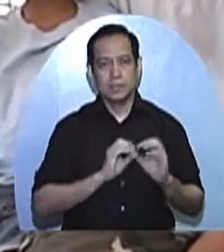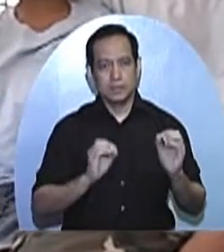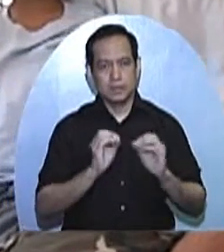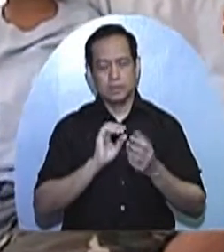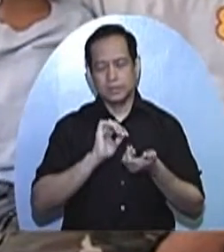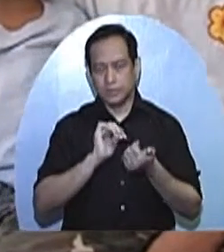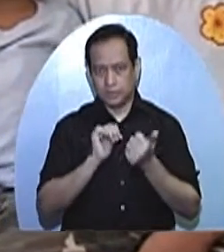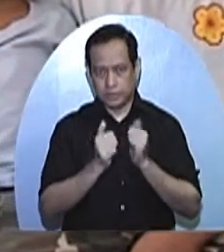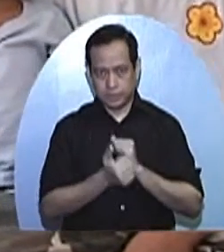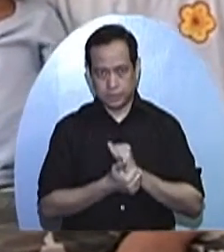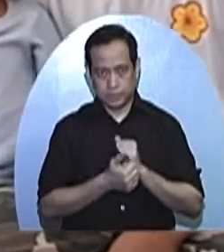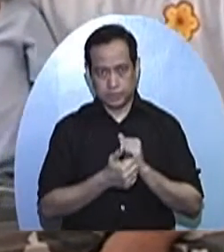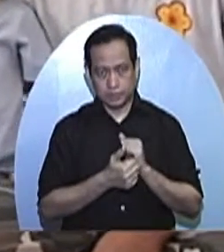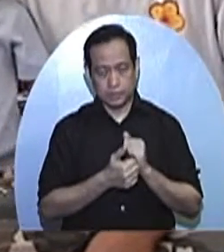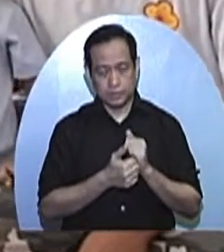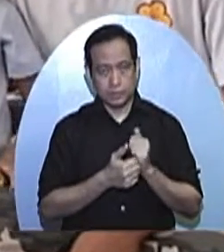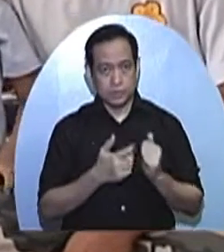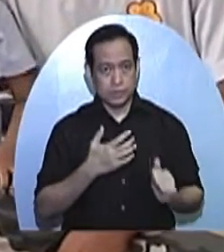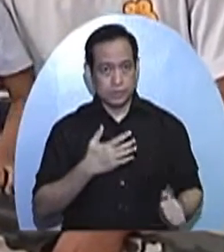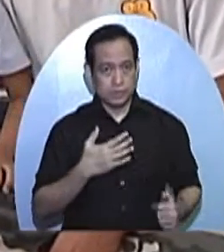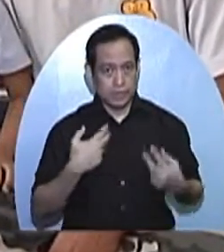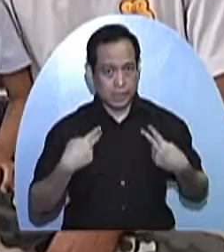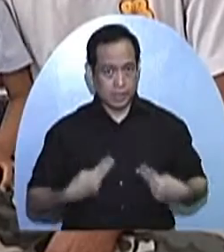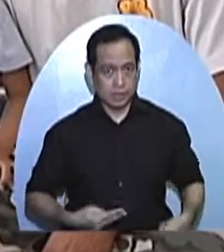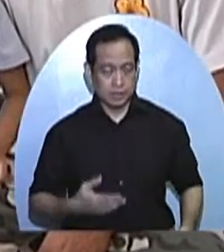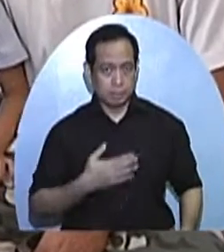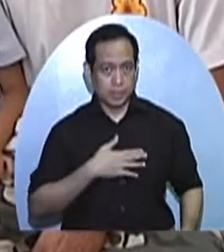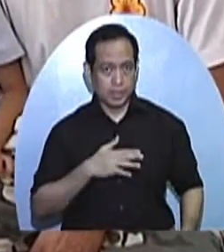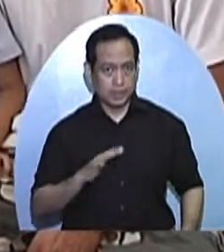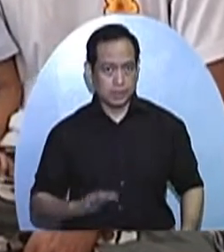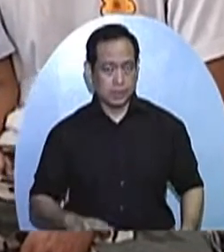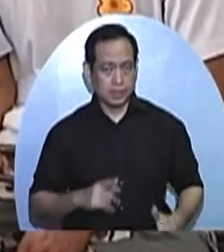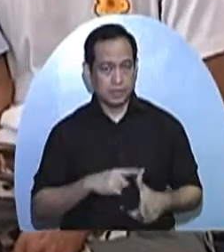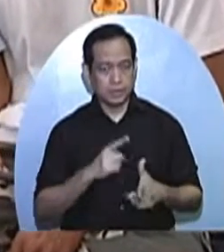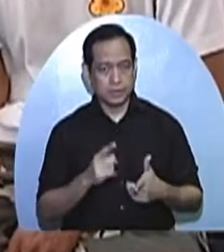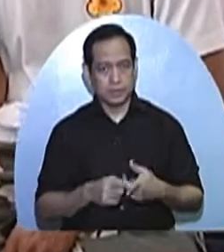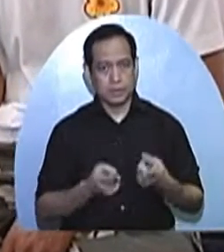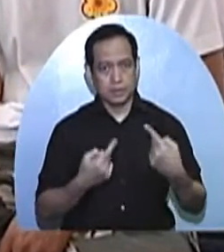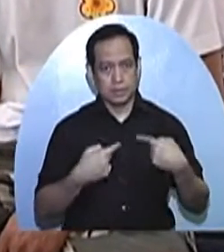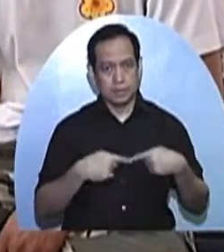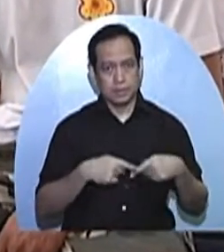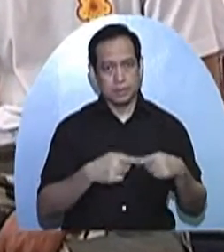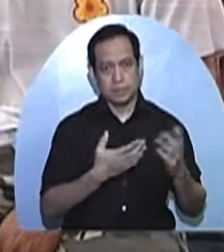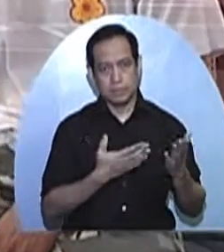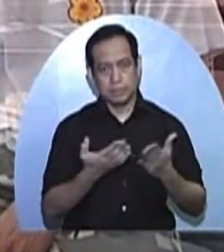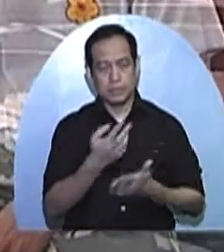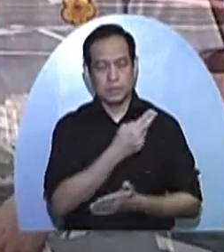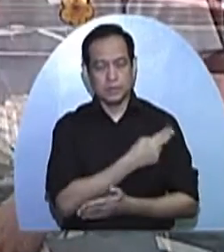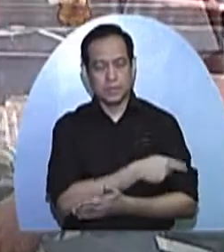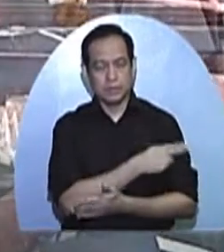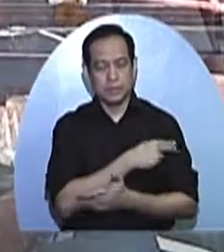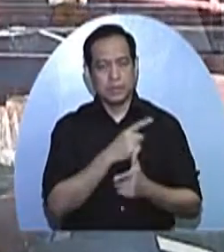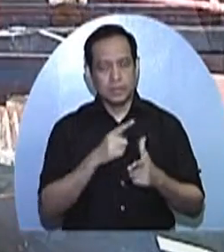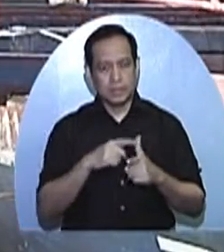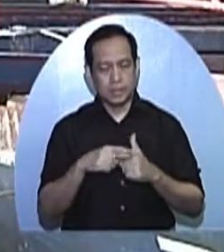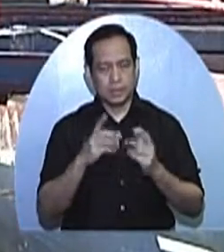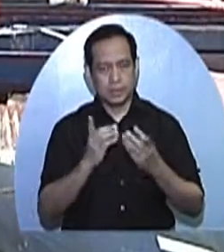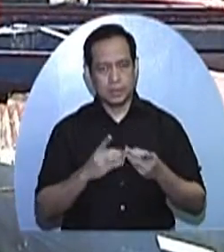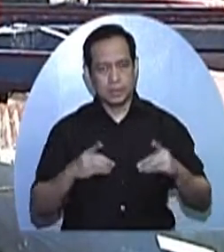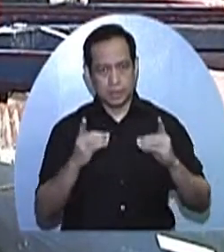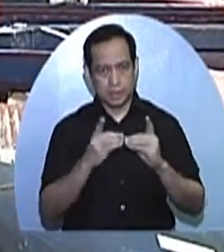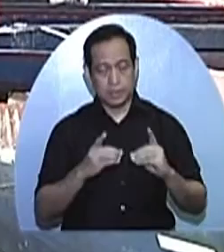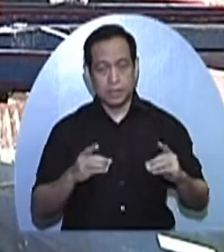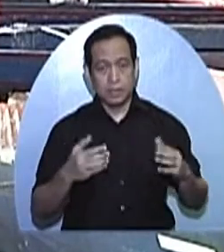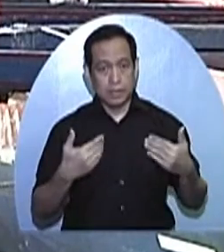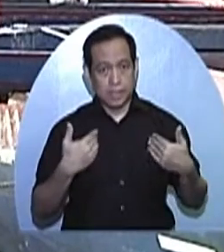wala po namang pagbabago. Tapos po ayun, na pinatingnan po namin siya sa ospital po, hanggang sa, yun po, na-diagnose po